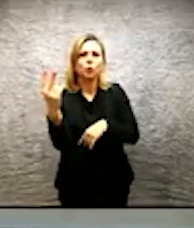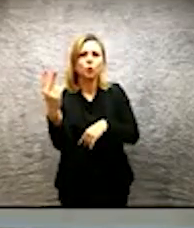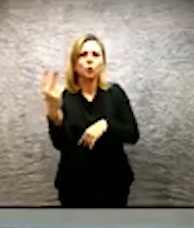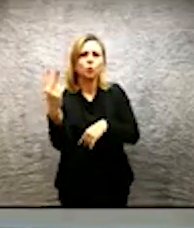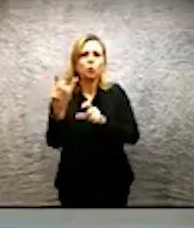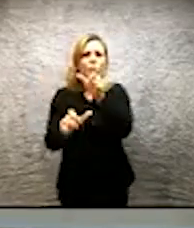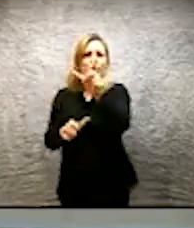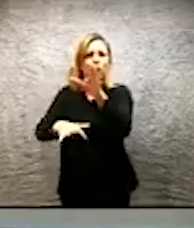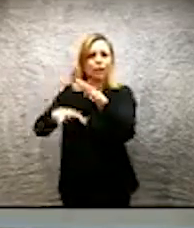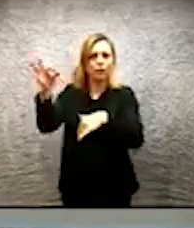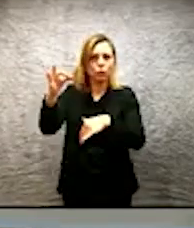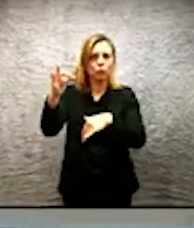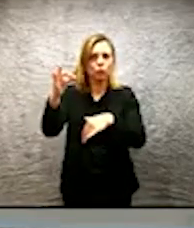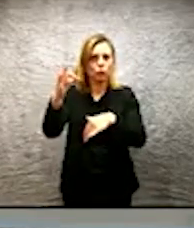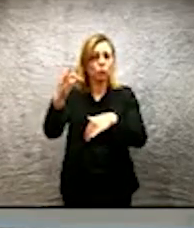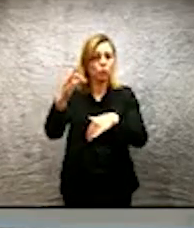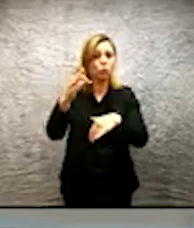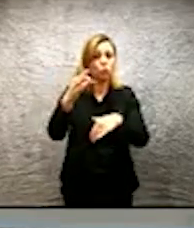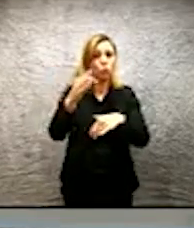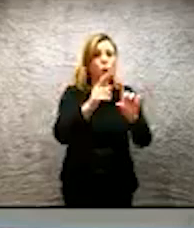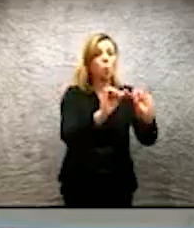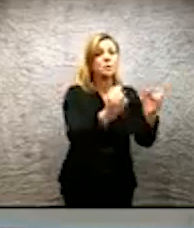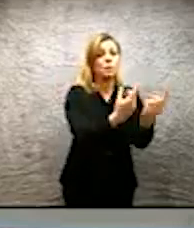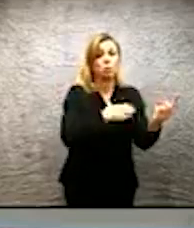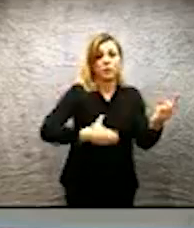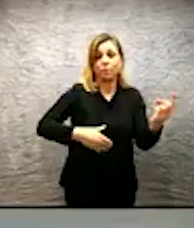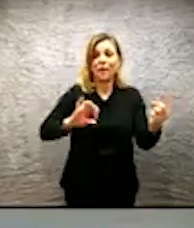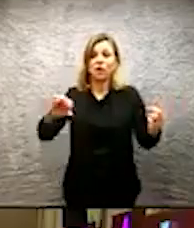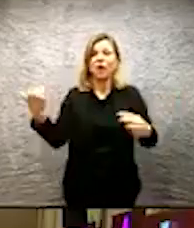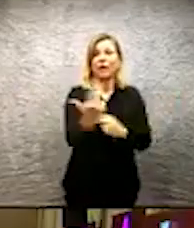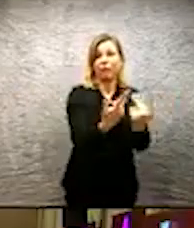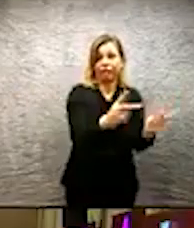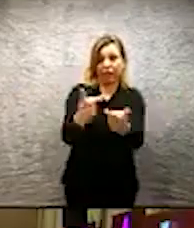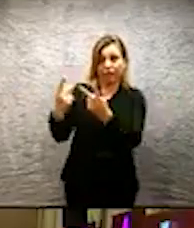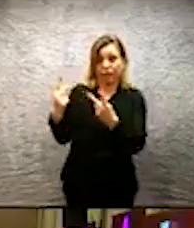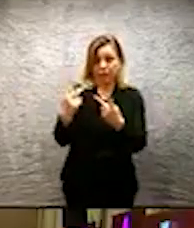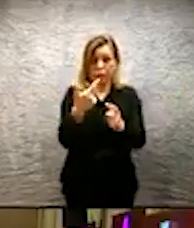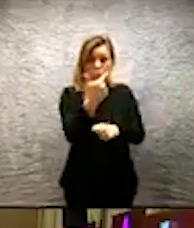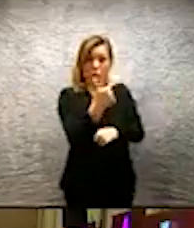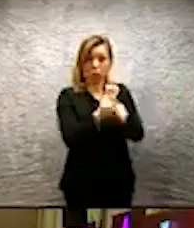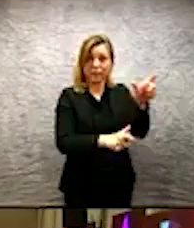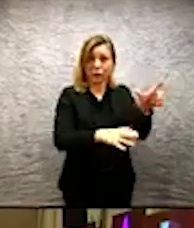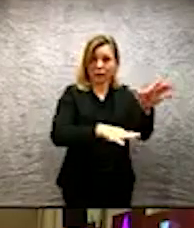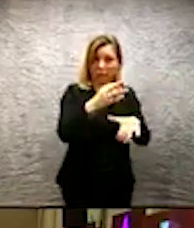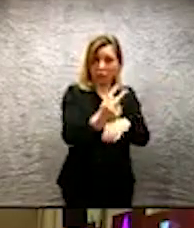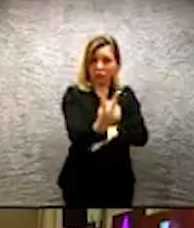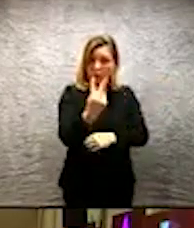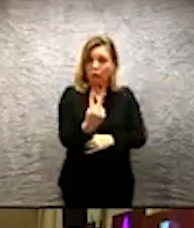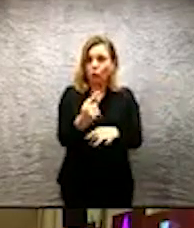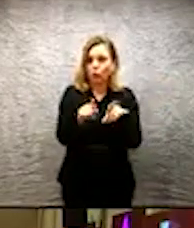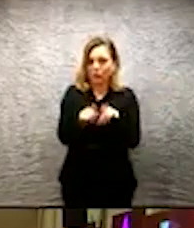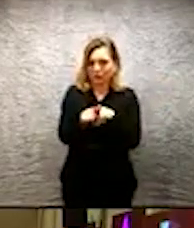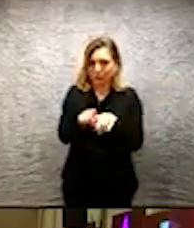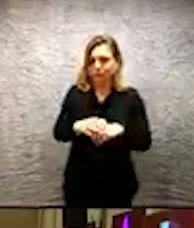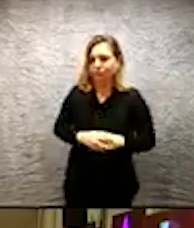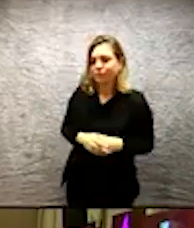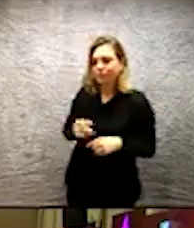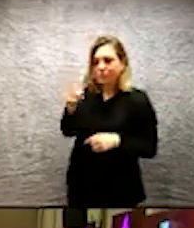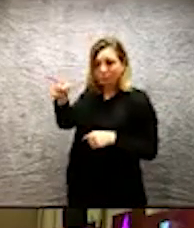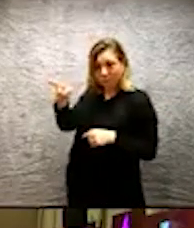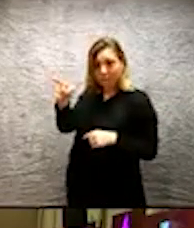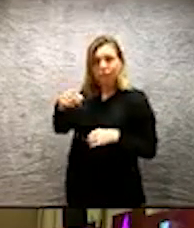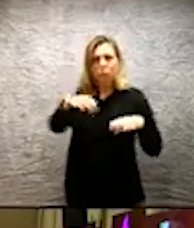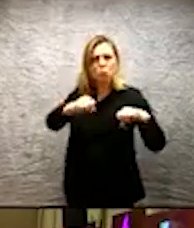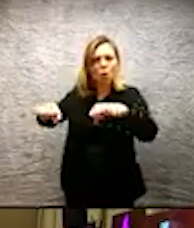deux élus de chaque conseil municipal. Et puis, il y aura, donc je vous disais, cette entente sera également une entente de